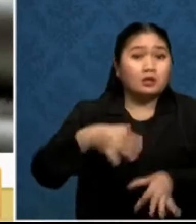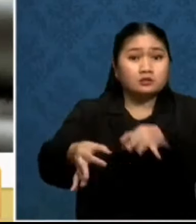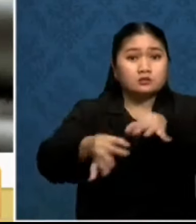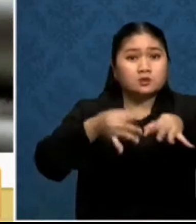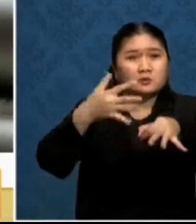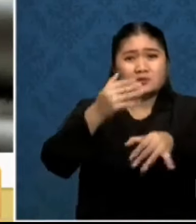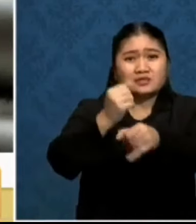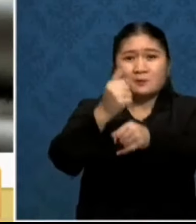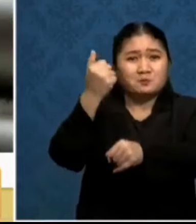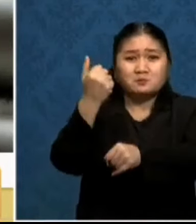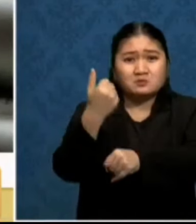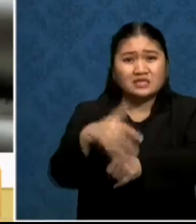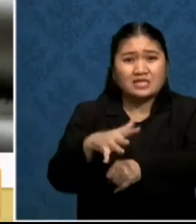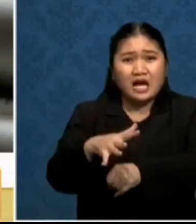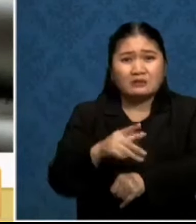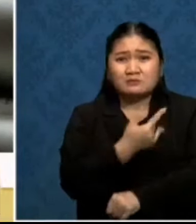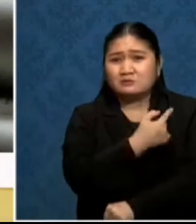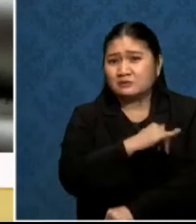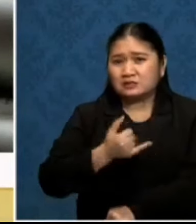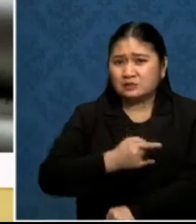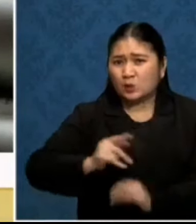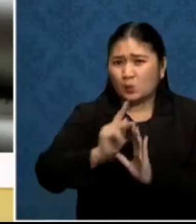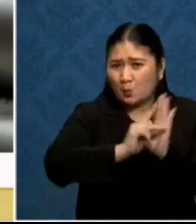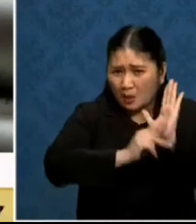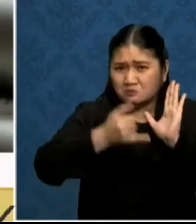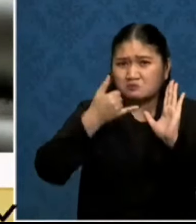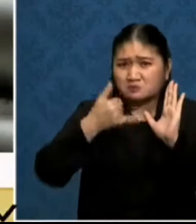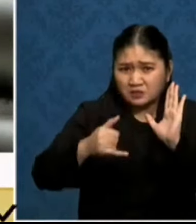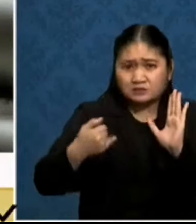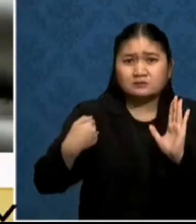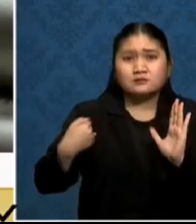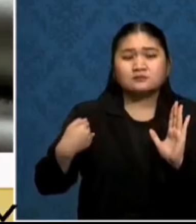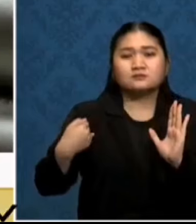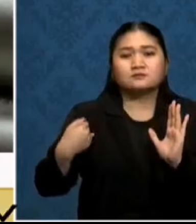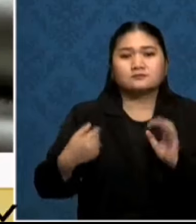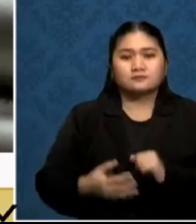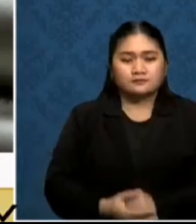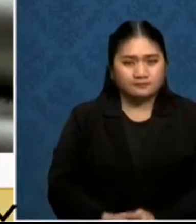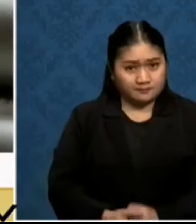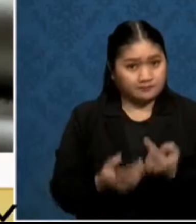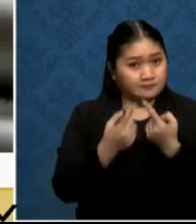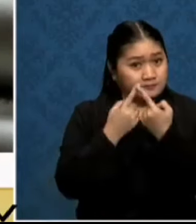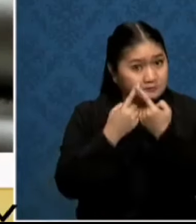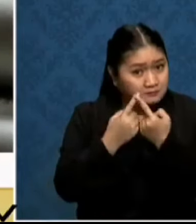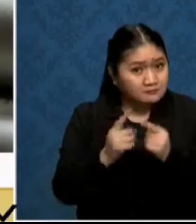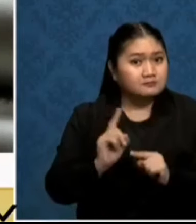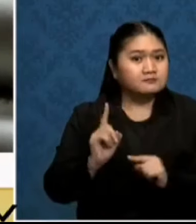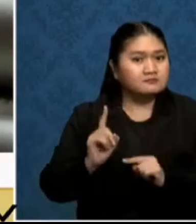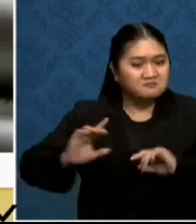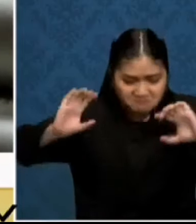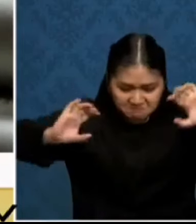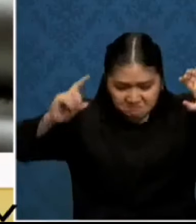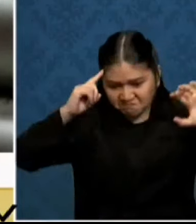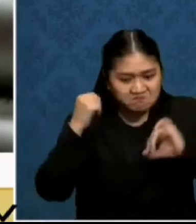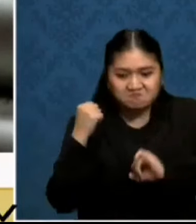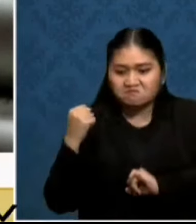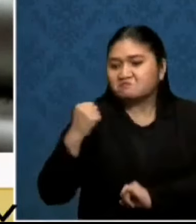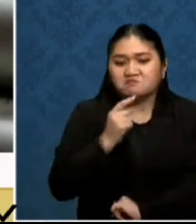ทำไม่ได้มันสุ่มเสี่ยงผิดกฎหมายแต่รัฐบาลก็เสียง